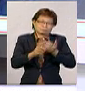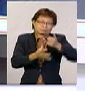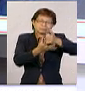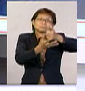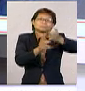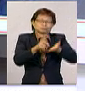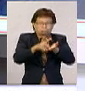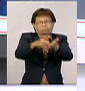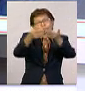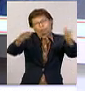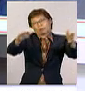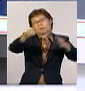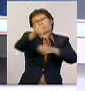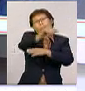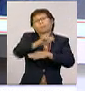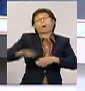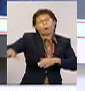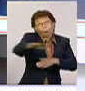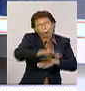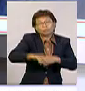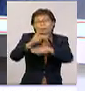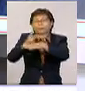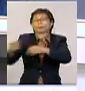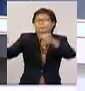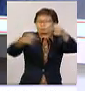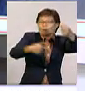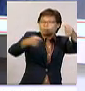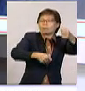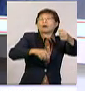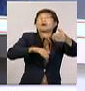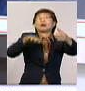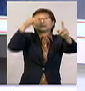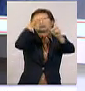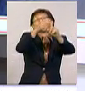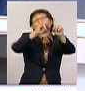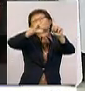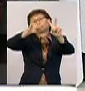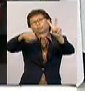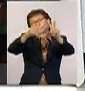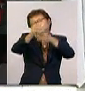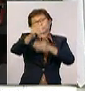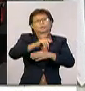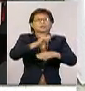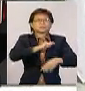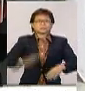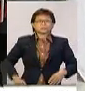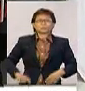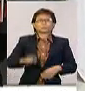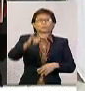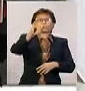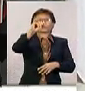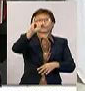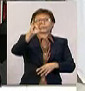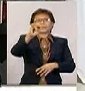kepada orang ramai dan badan korporat dengan sasaran kutipan sebanyak RM2 juta. Ujar Tengku Puteri Intan Safina, sumbangan itu